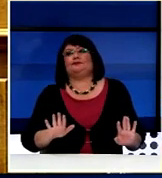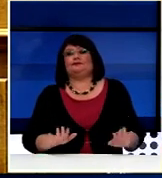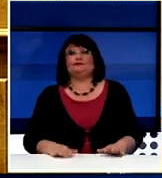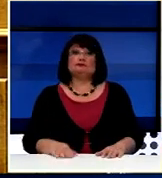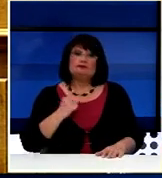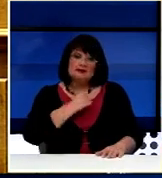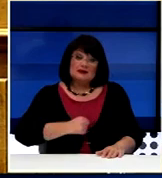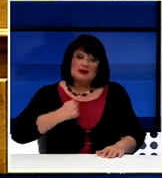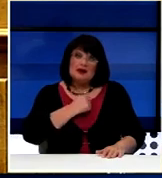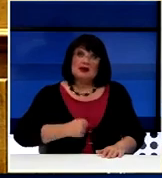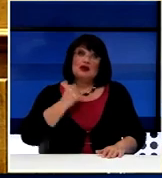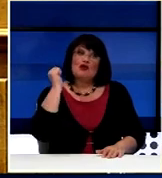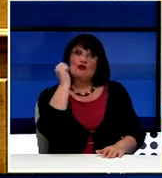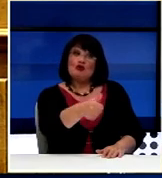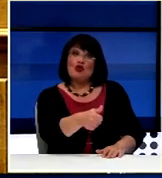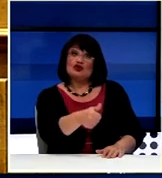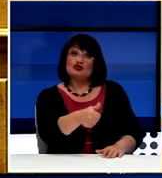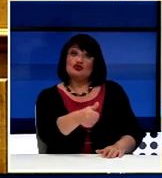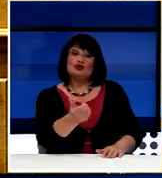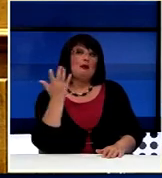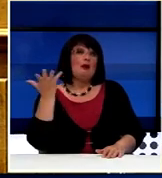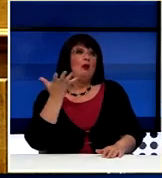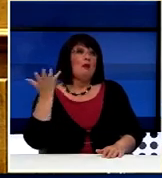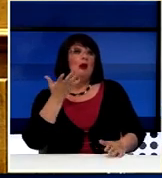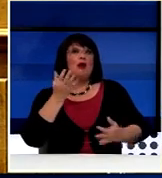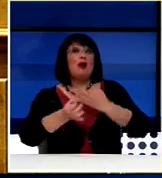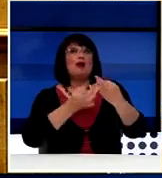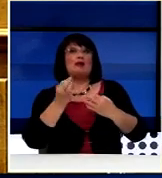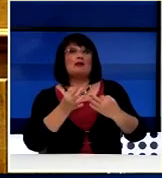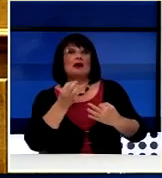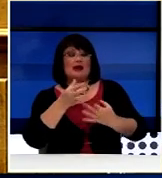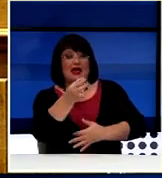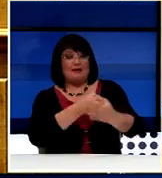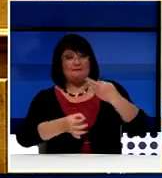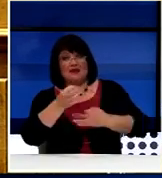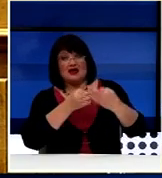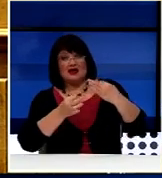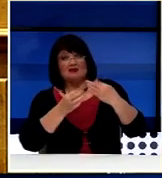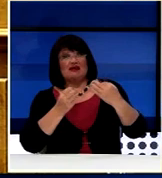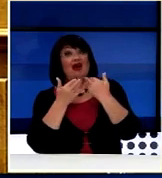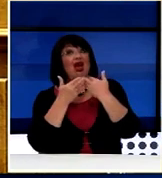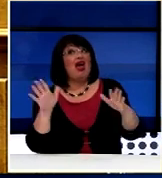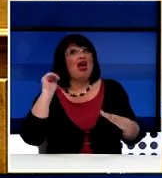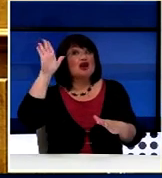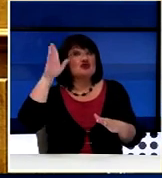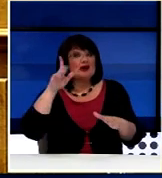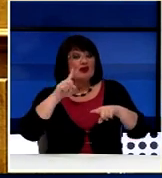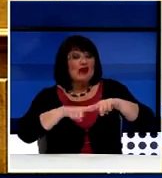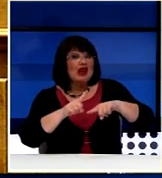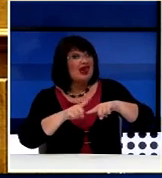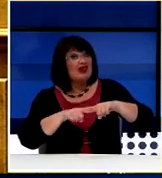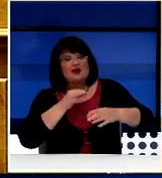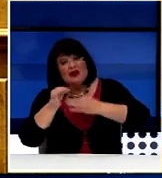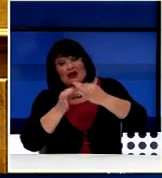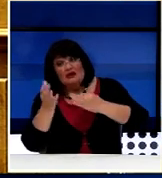είπα, ότι από μόνοι σας με αυτή τη ρητορική αποδυναμώνατε τα επιχειρήματα της χώρας σε διεθνές επίπεδο. Εκτός